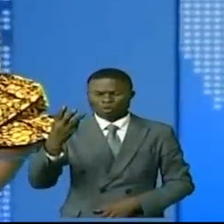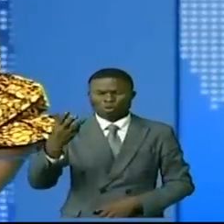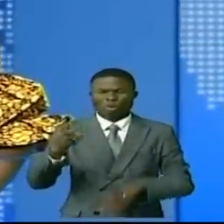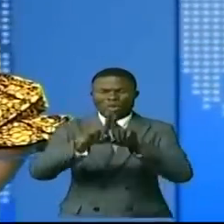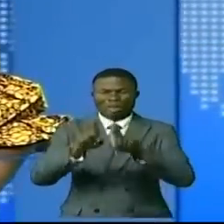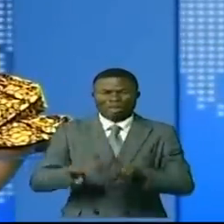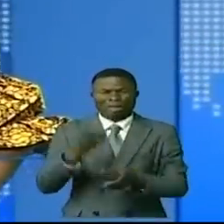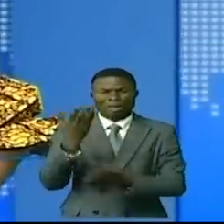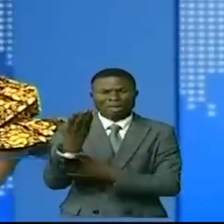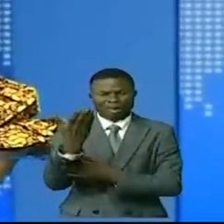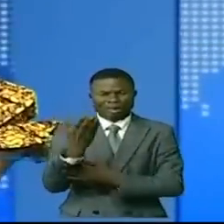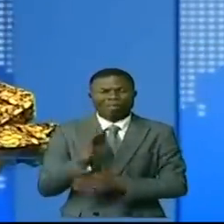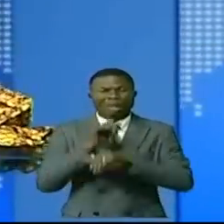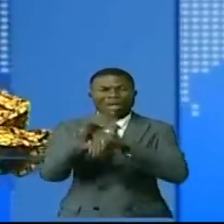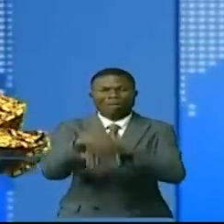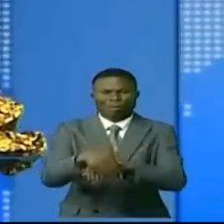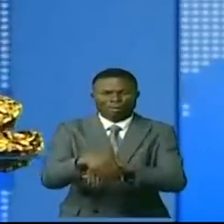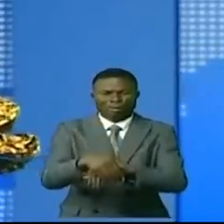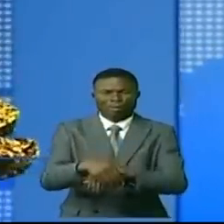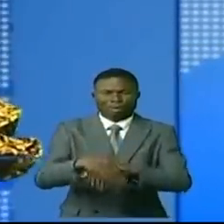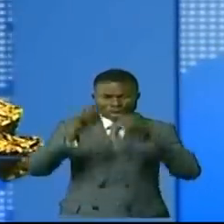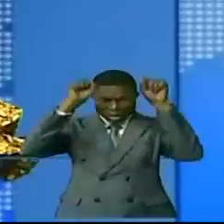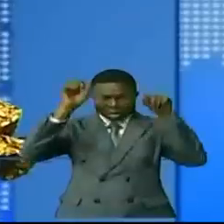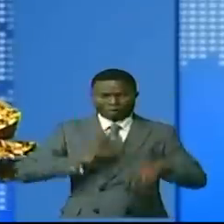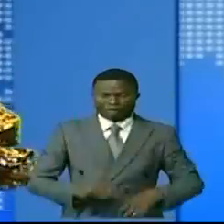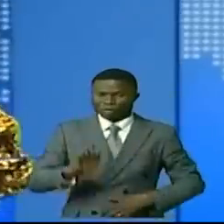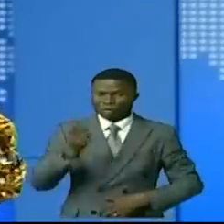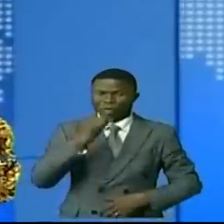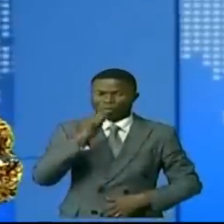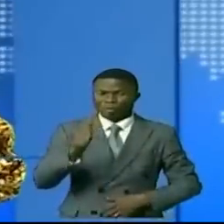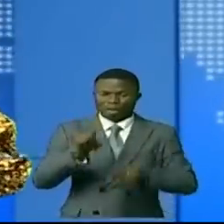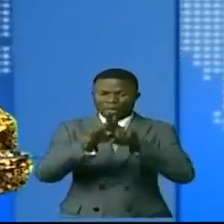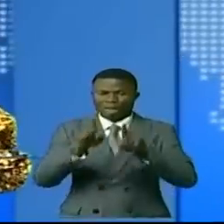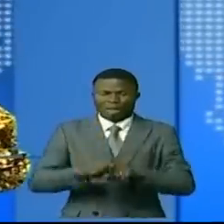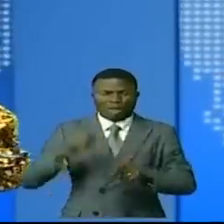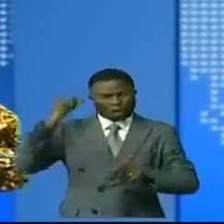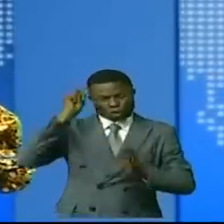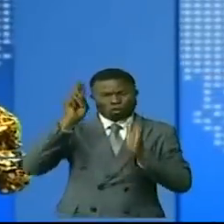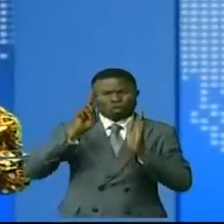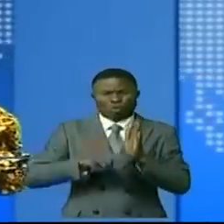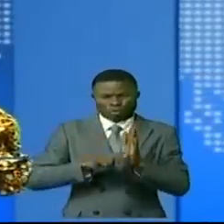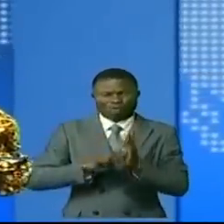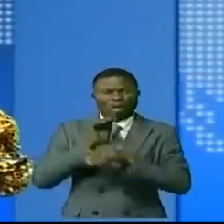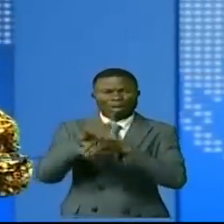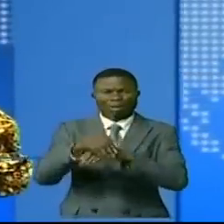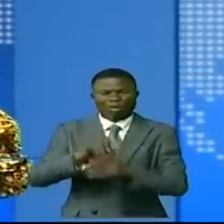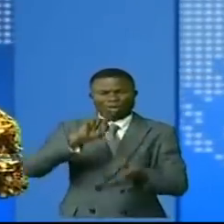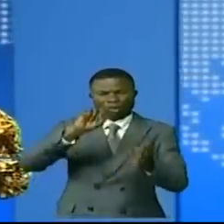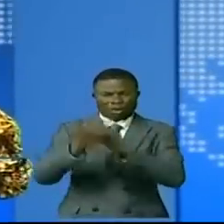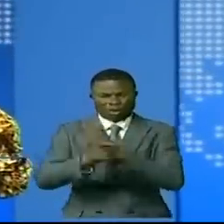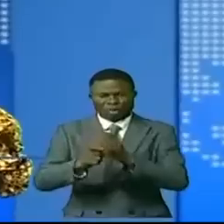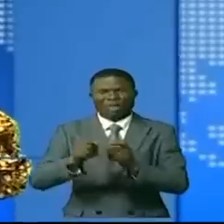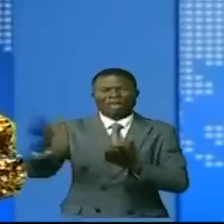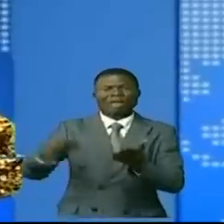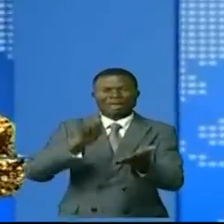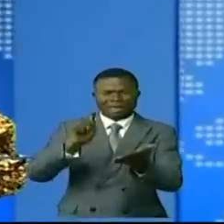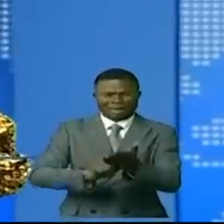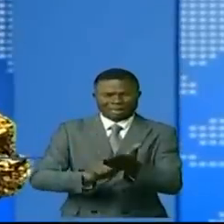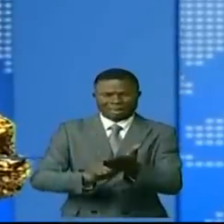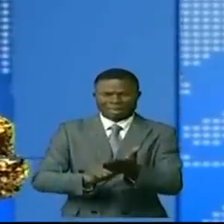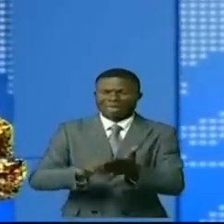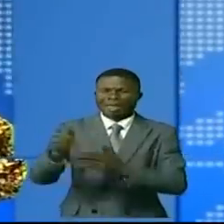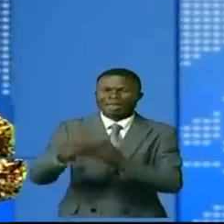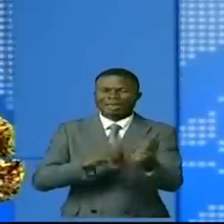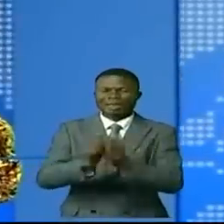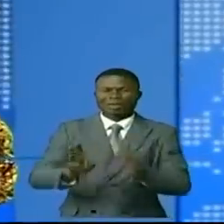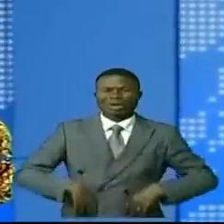sollicite l'implication non seulement du chef de l'État, mais aussi le gouvernement sur la révision de prix qui impacte la